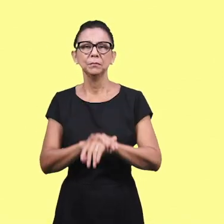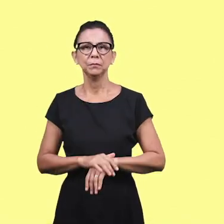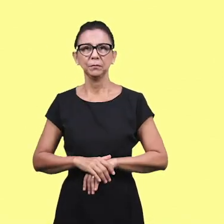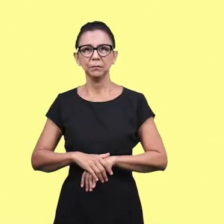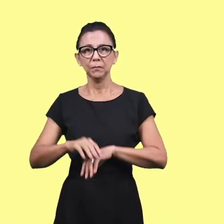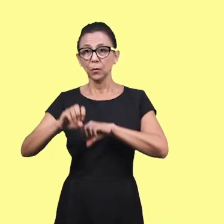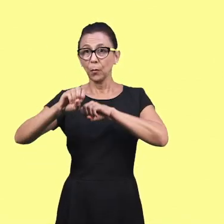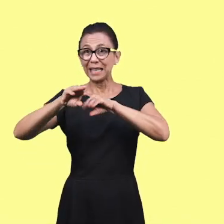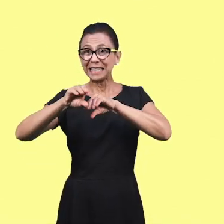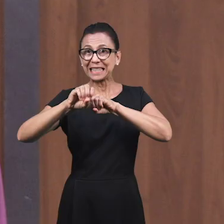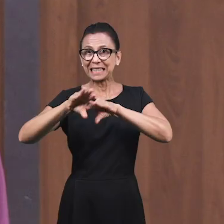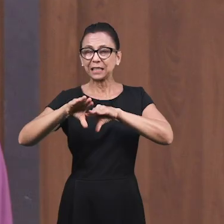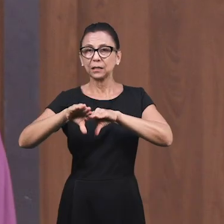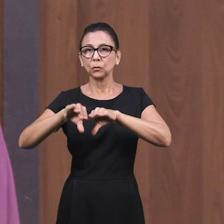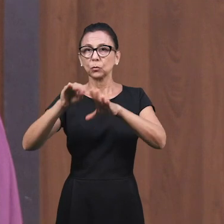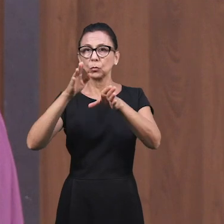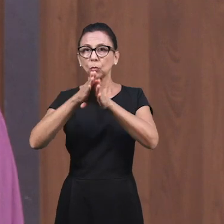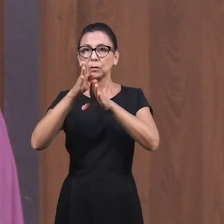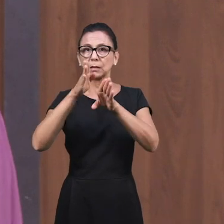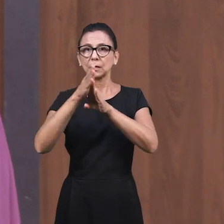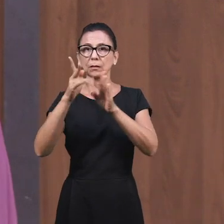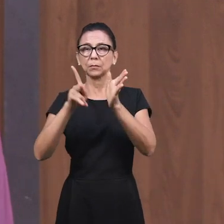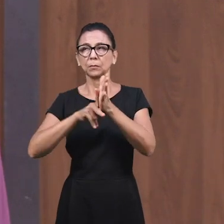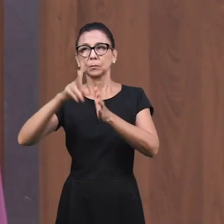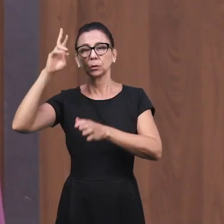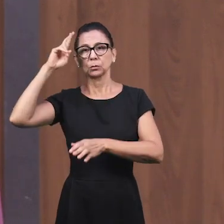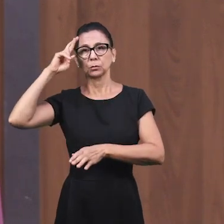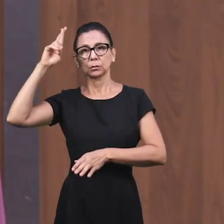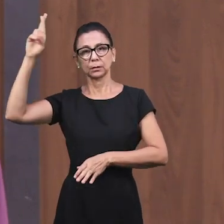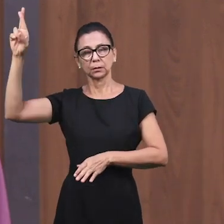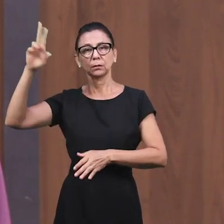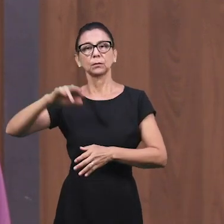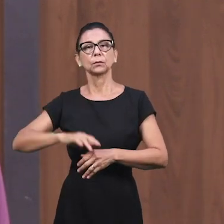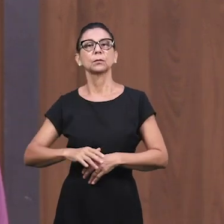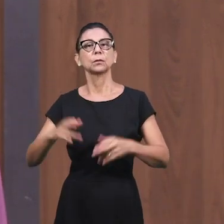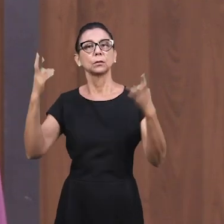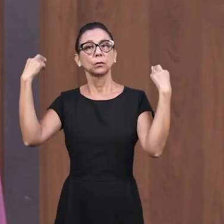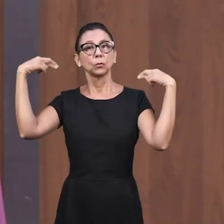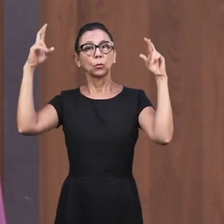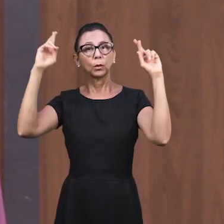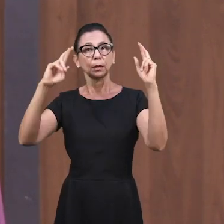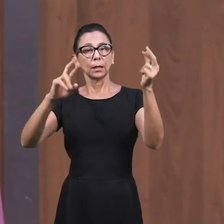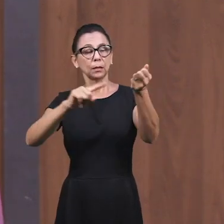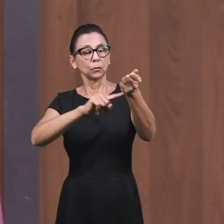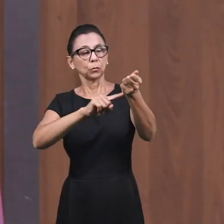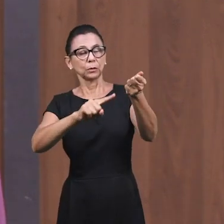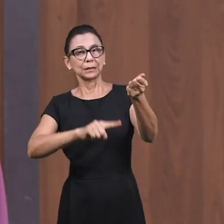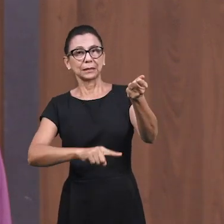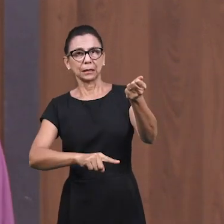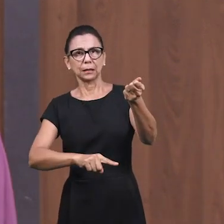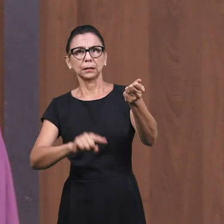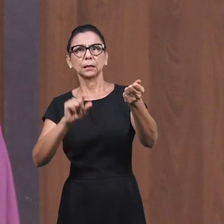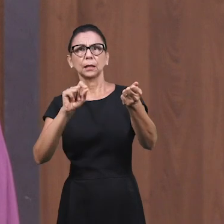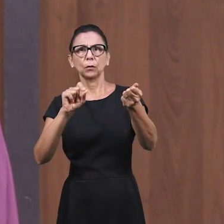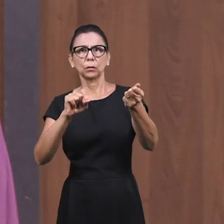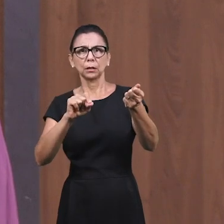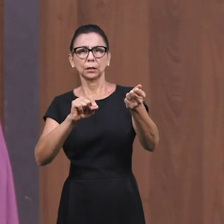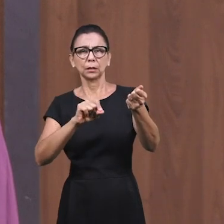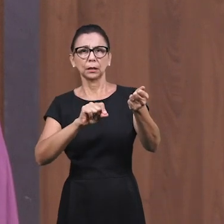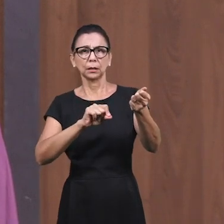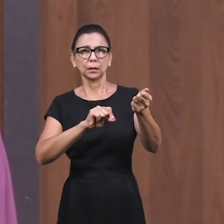enseignement, une instruction du Seigneur. L'agneau et le sang ont été la délivrance pour le